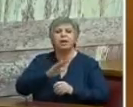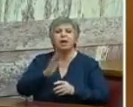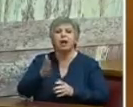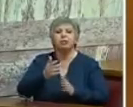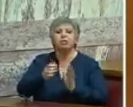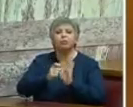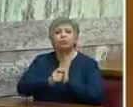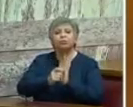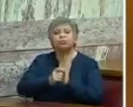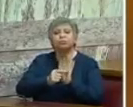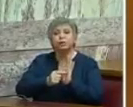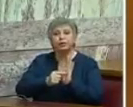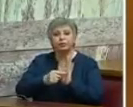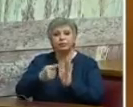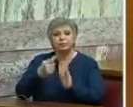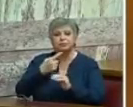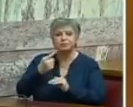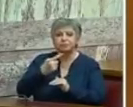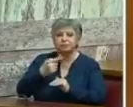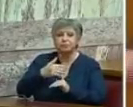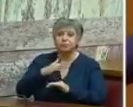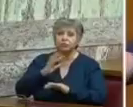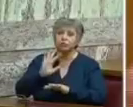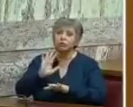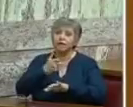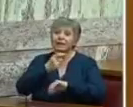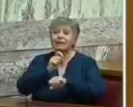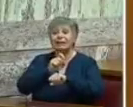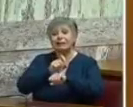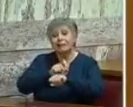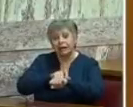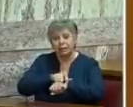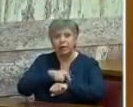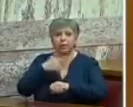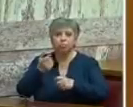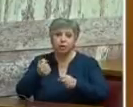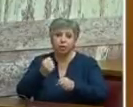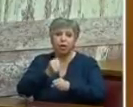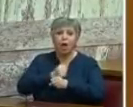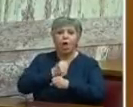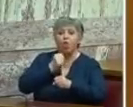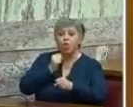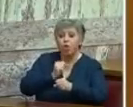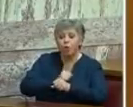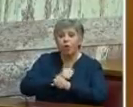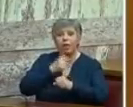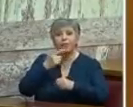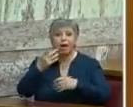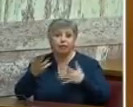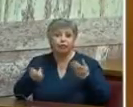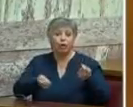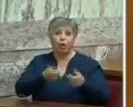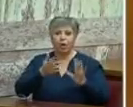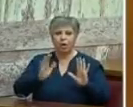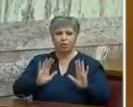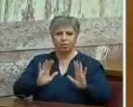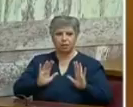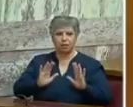την, πώς το λέει, κατά την άσκηση ή παρεπιπτόντως κτλ. Των καθηκόντων. Δηλαδή, να μπούμε στην